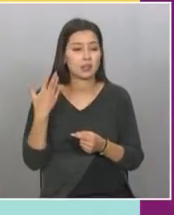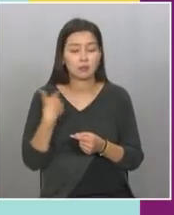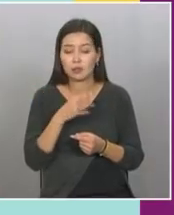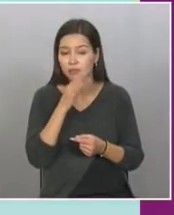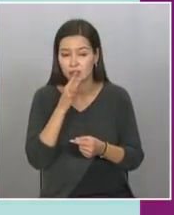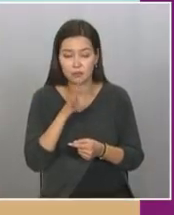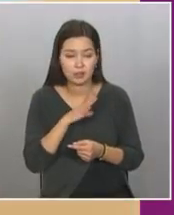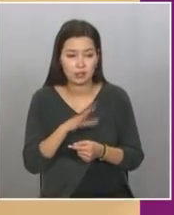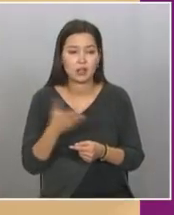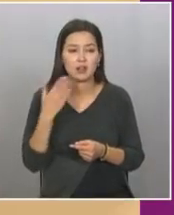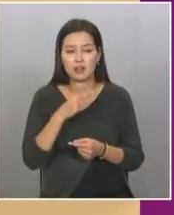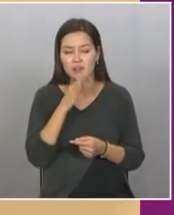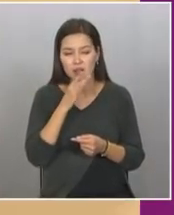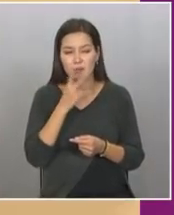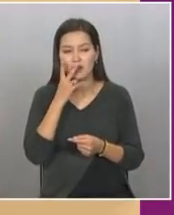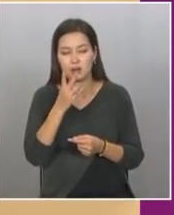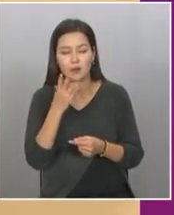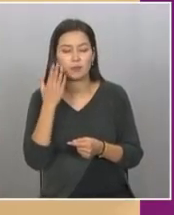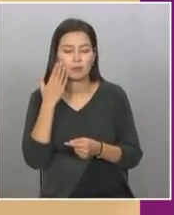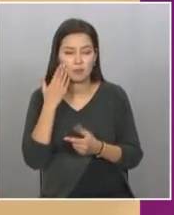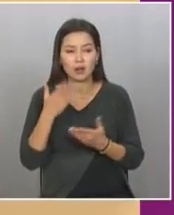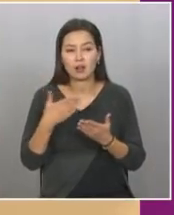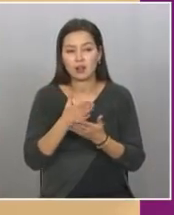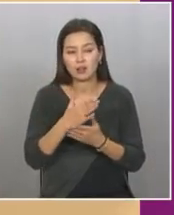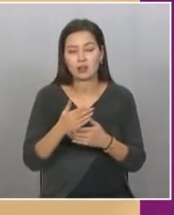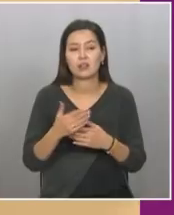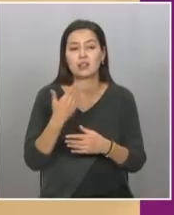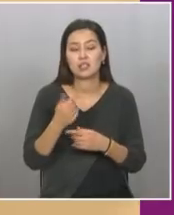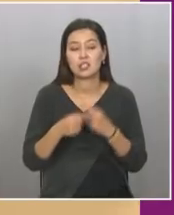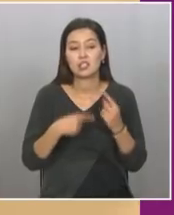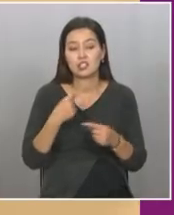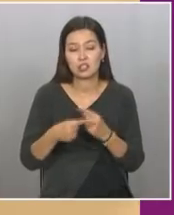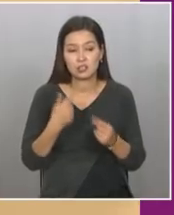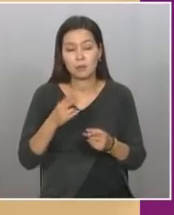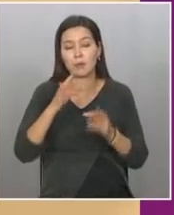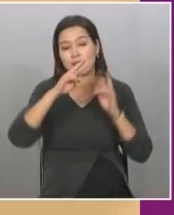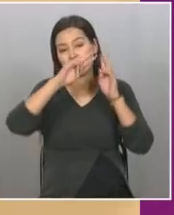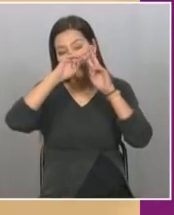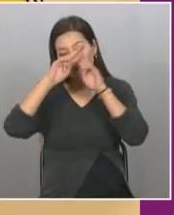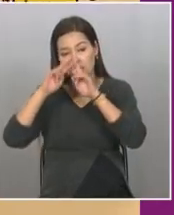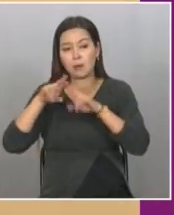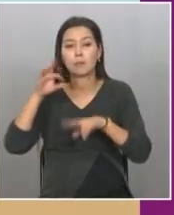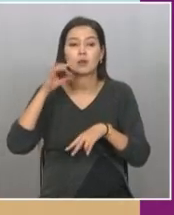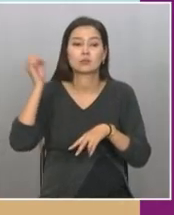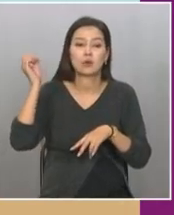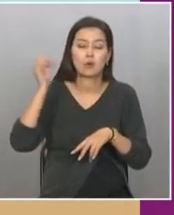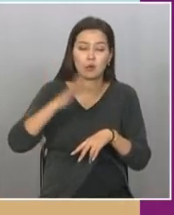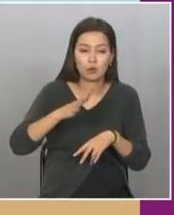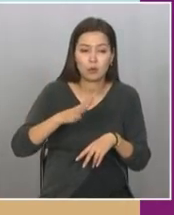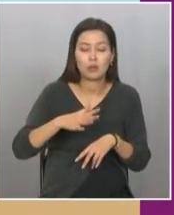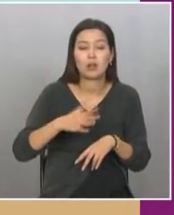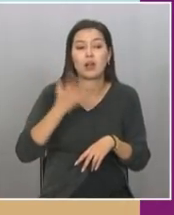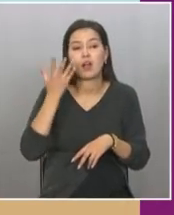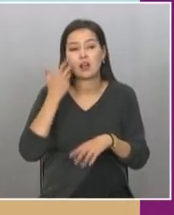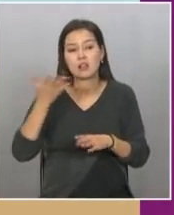Еще в древние времена люди умели ориентироваться во времени и пространстве, по звездам, по солнцу. Вот